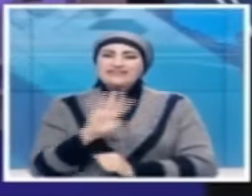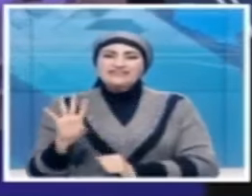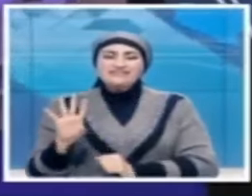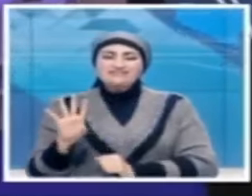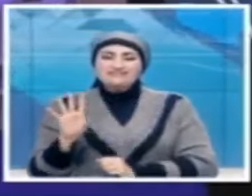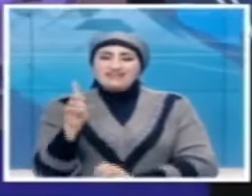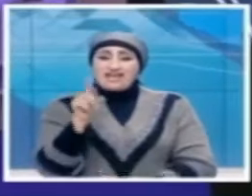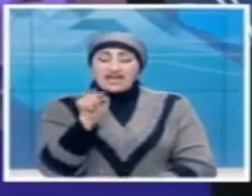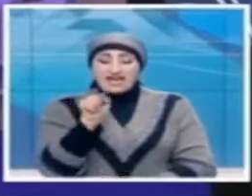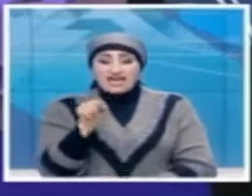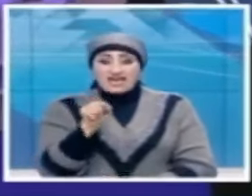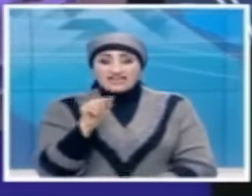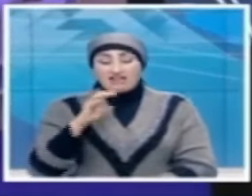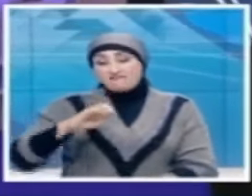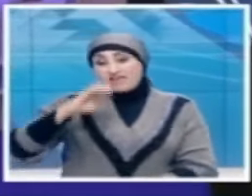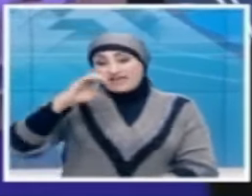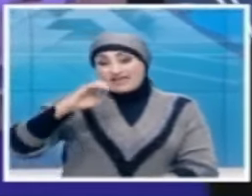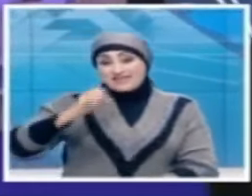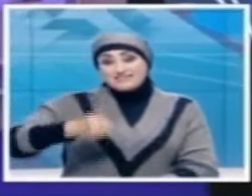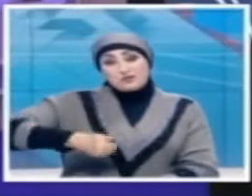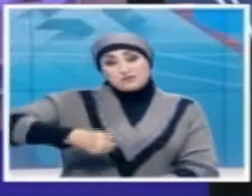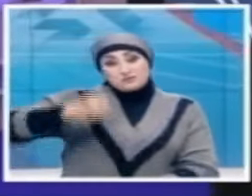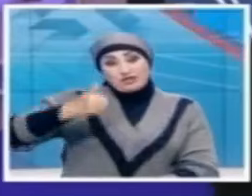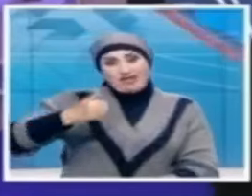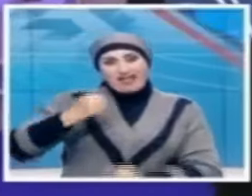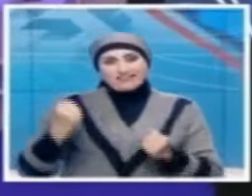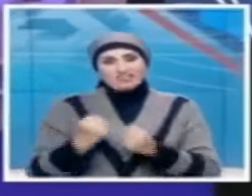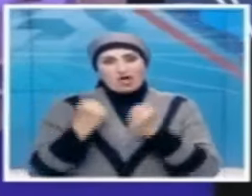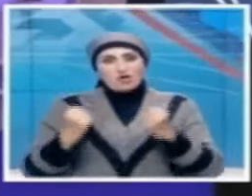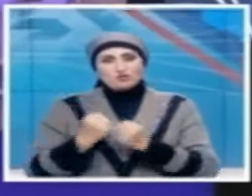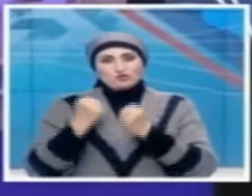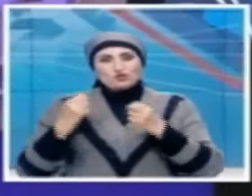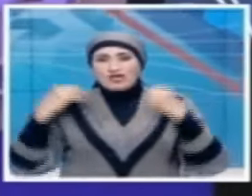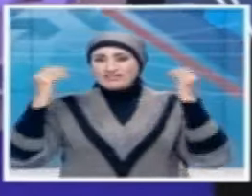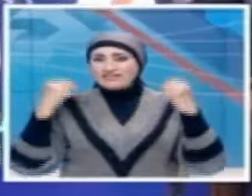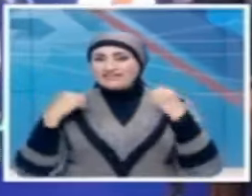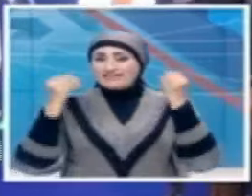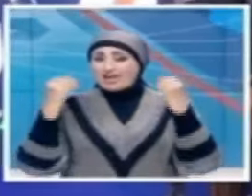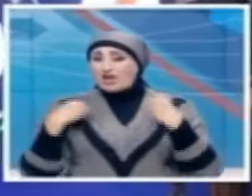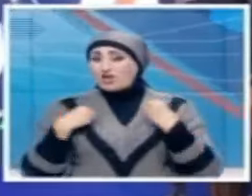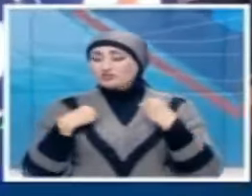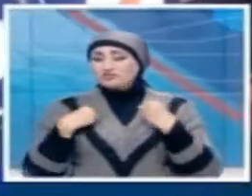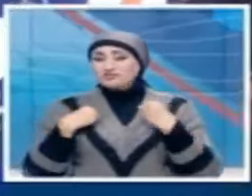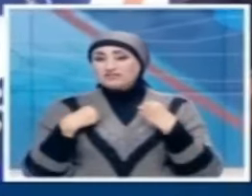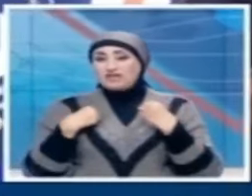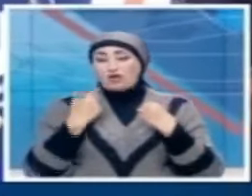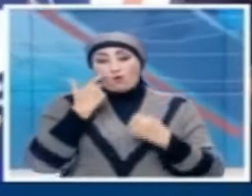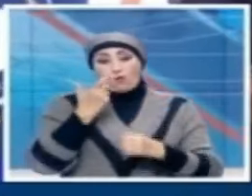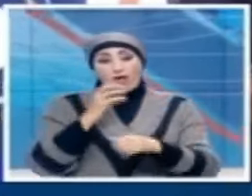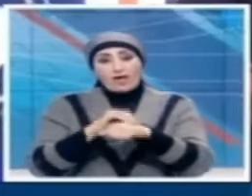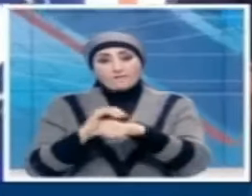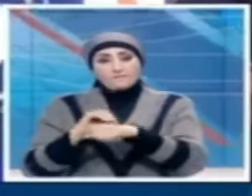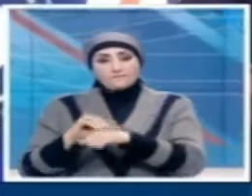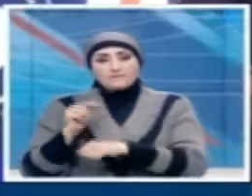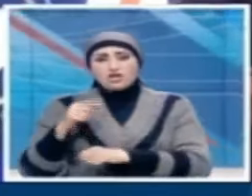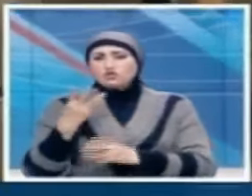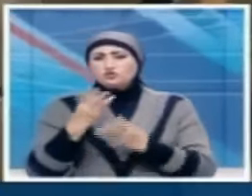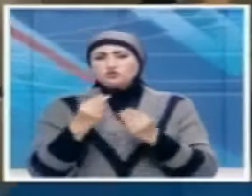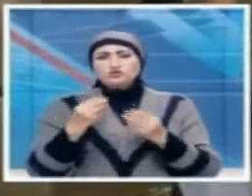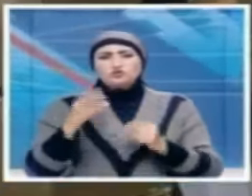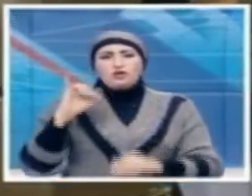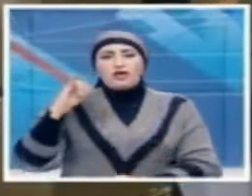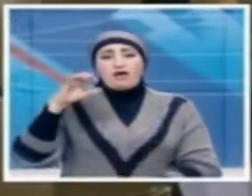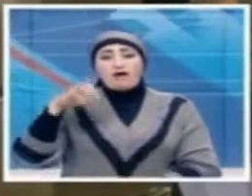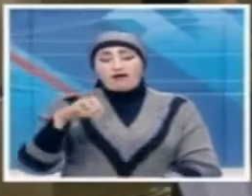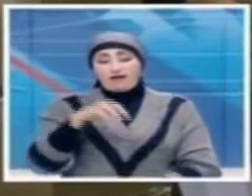في جوائز مختلفه وانشطه مختلفه رياضيه وانشطه توعويه. مشاركه العديد من الدول العربيه